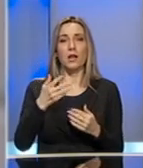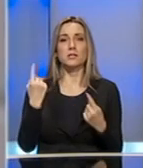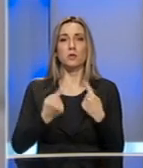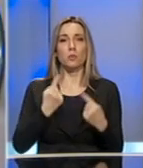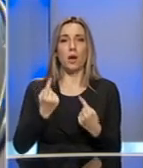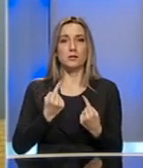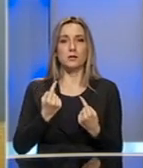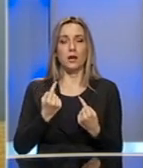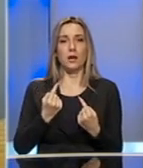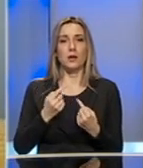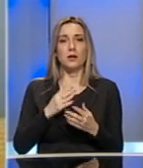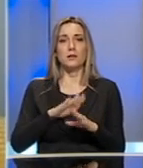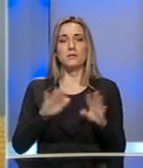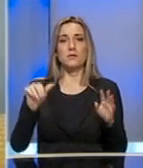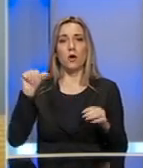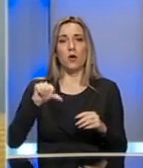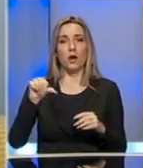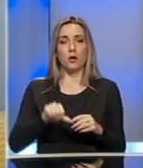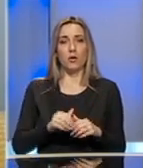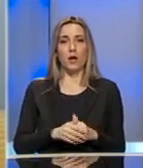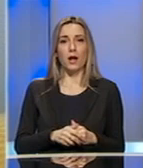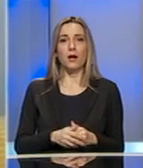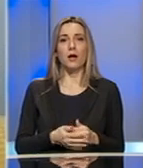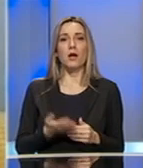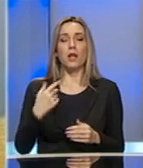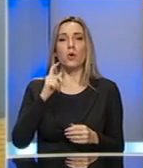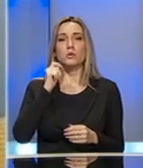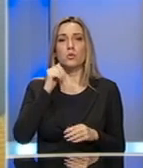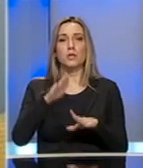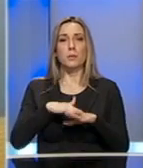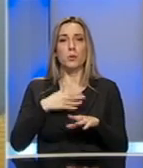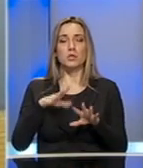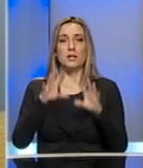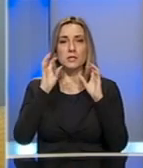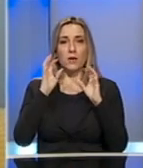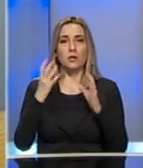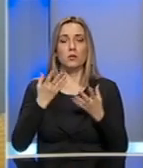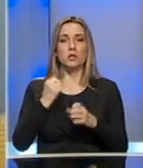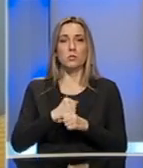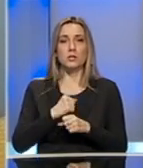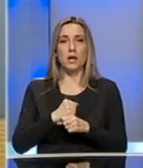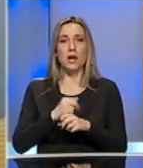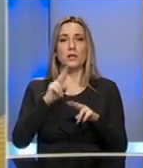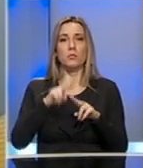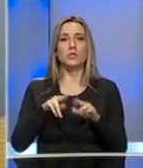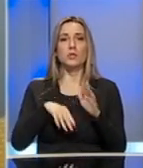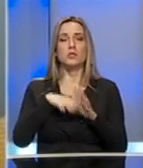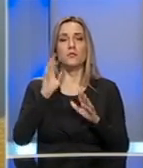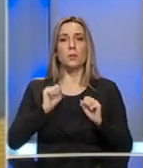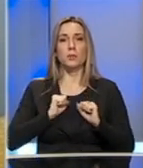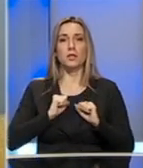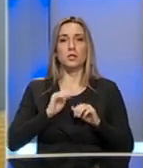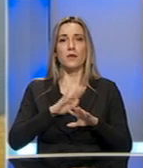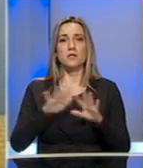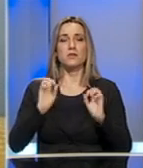situacija sve je gora, tako su ljudi počeli shvatati o čemu se radi i počeli su se više se pridržavati